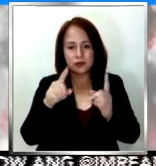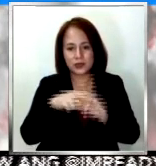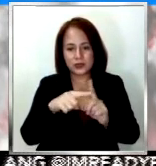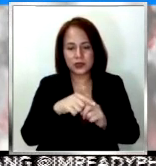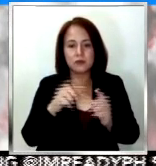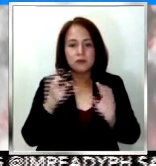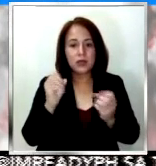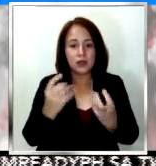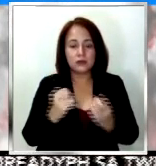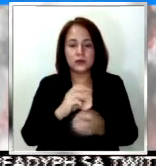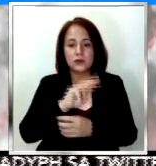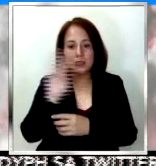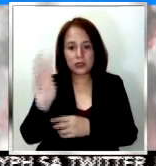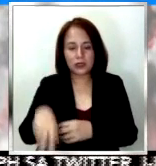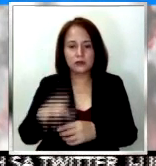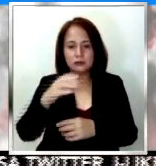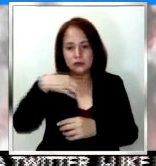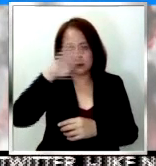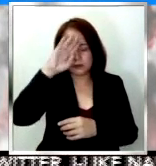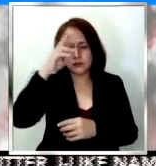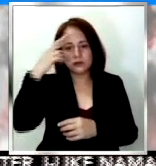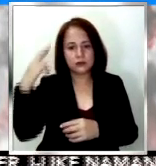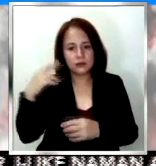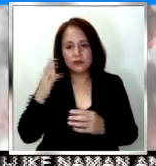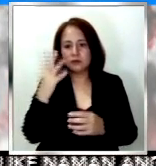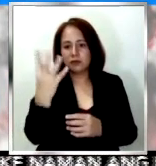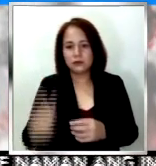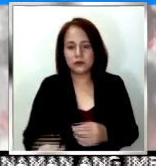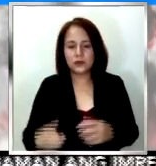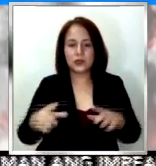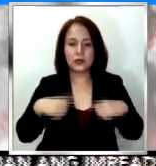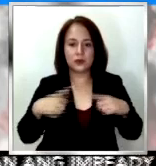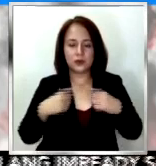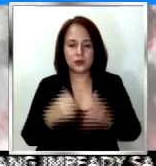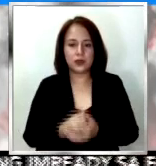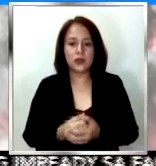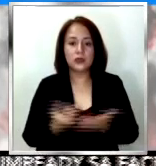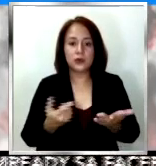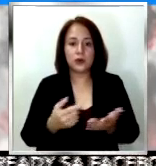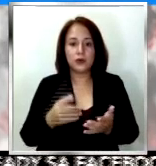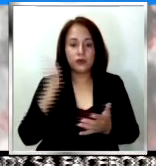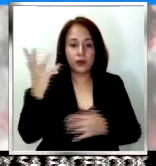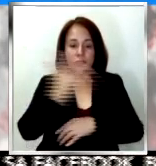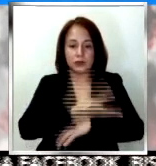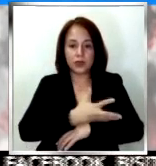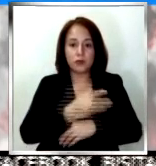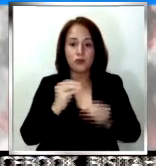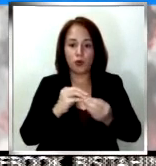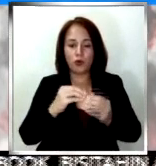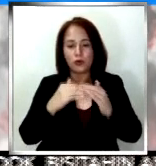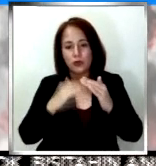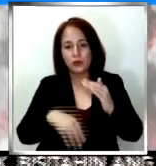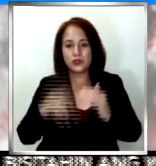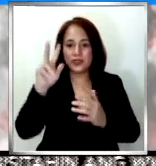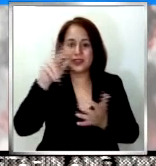Manila, Cavite, Rizal, Batangas at Laguna. Ito na ang panlimang araw na mas mababa sa 3,000 ang new